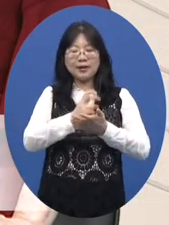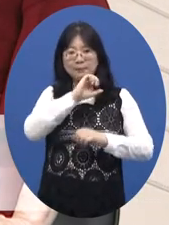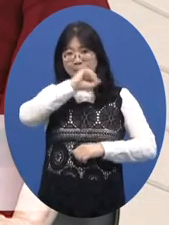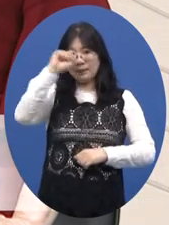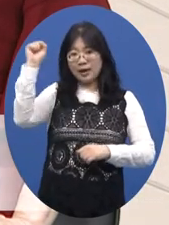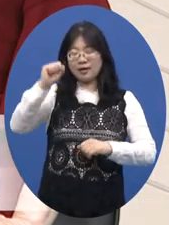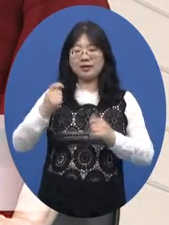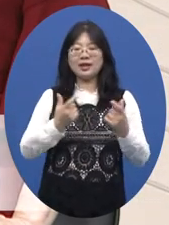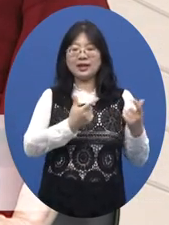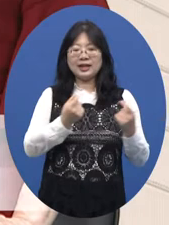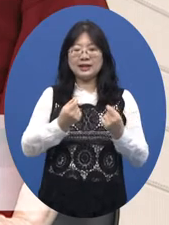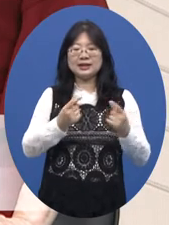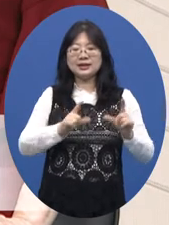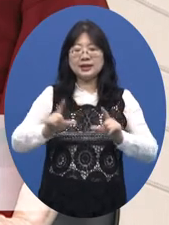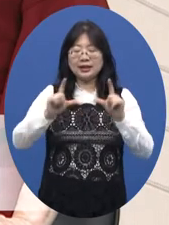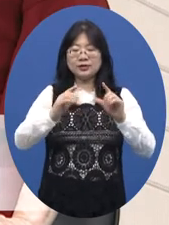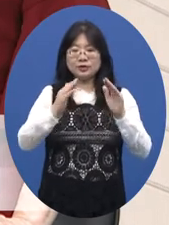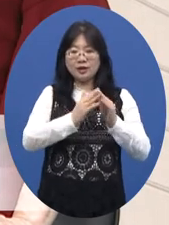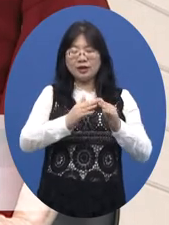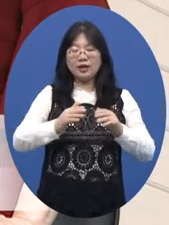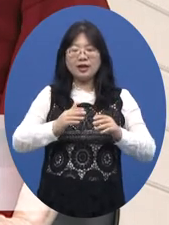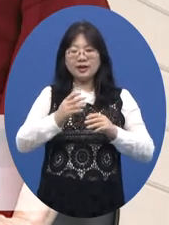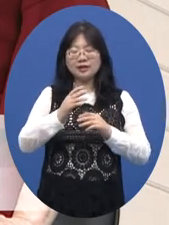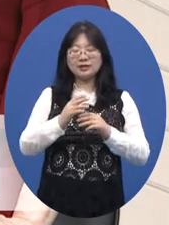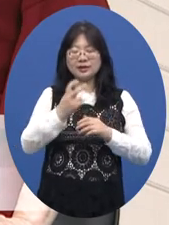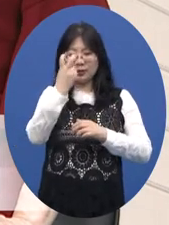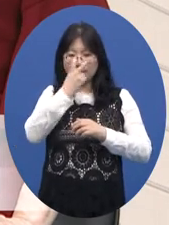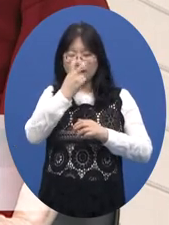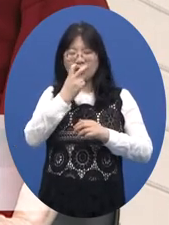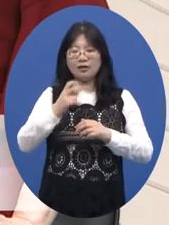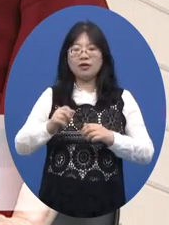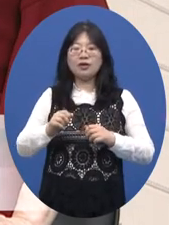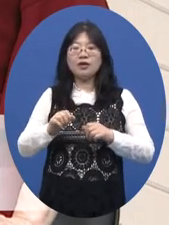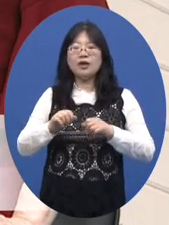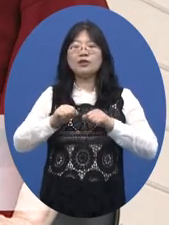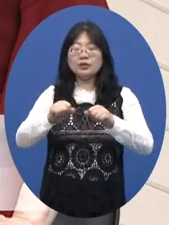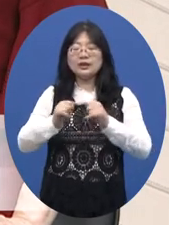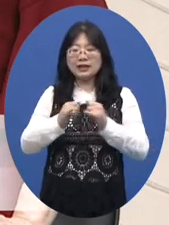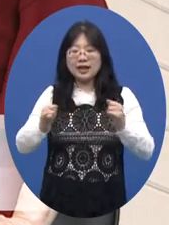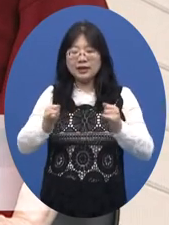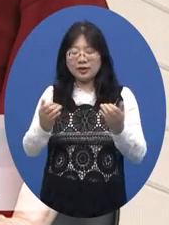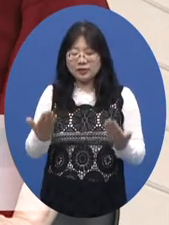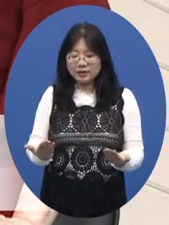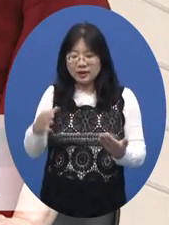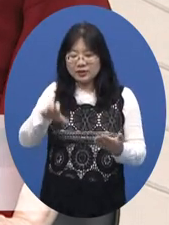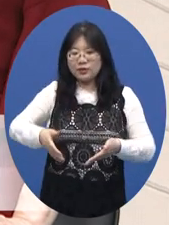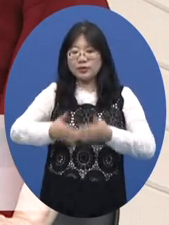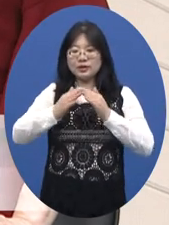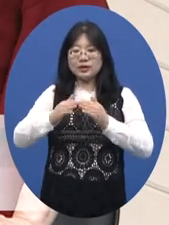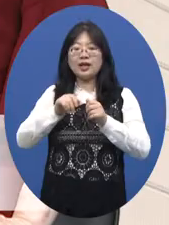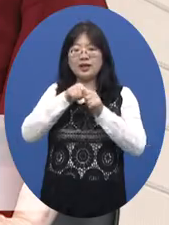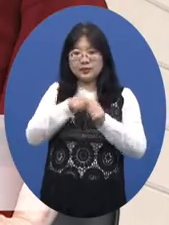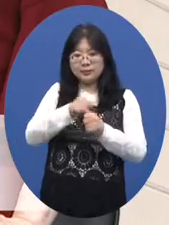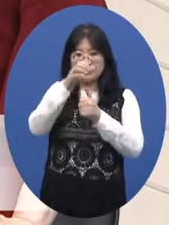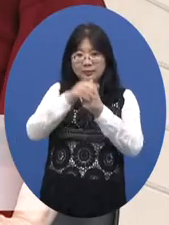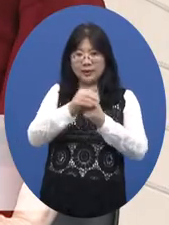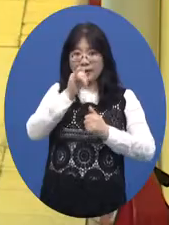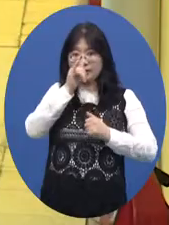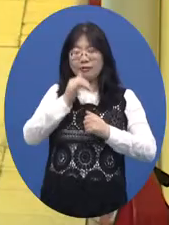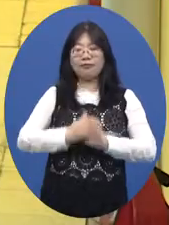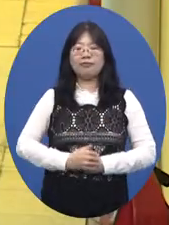맺어 공동주택에 경비원과 청소원 휴게시설 설치가 의무화됩니다. 최창순 기자입니다.